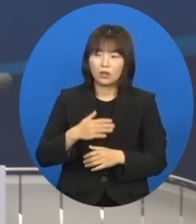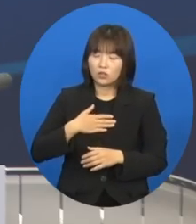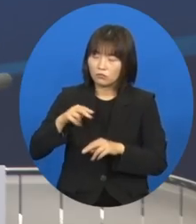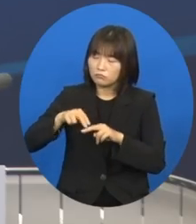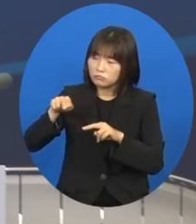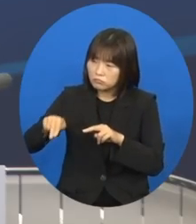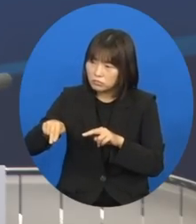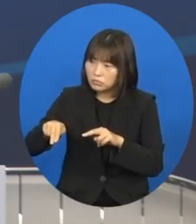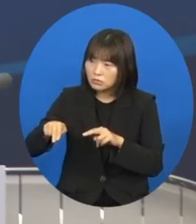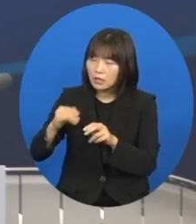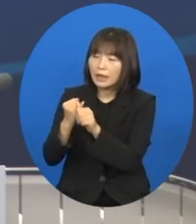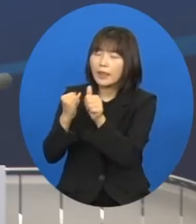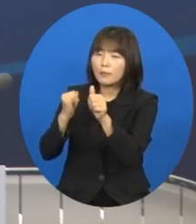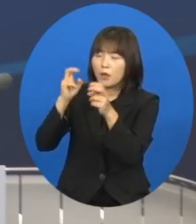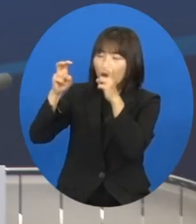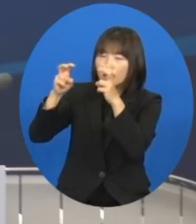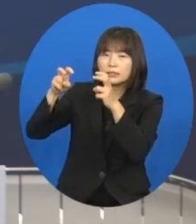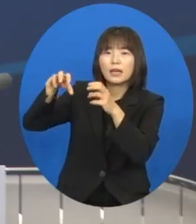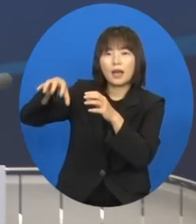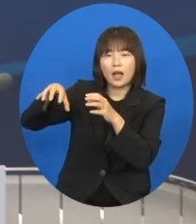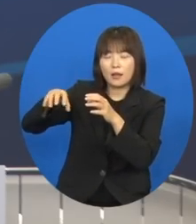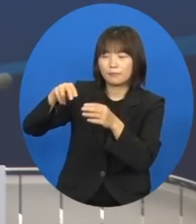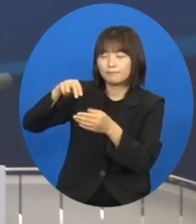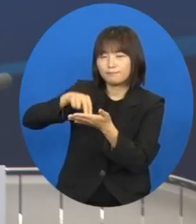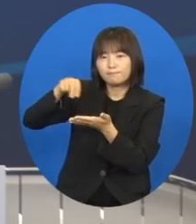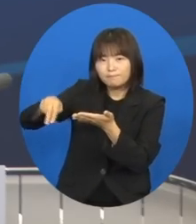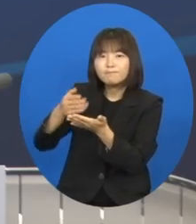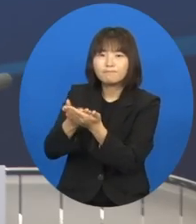같던 남편 직장 앞에다 좀 세워주시겠어요?